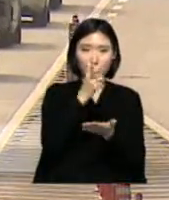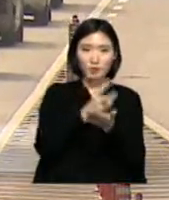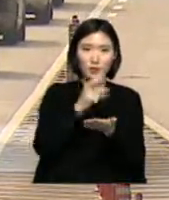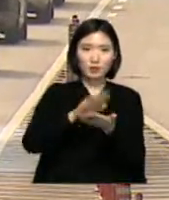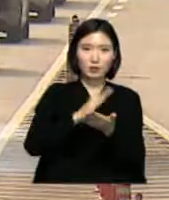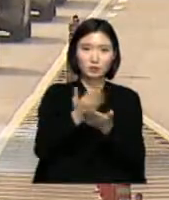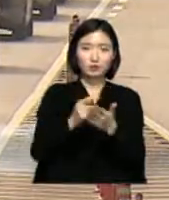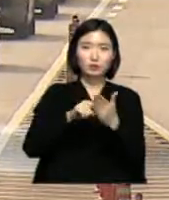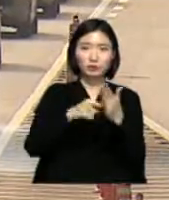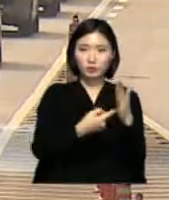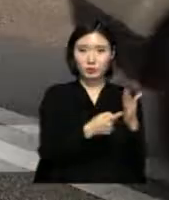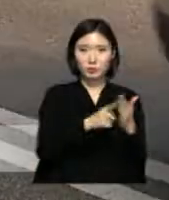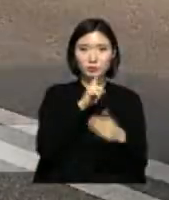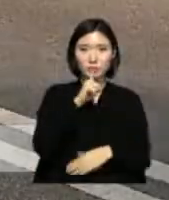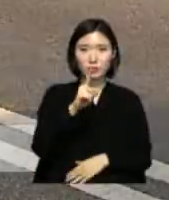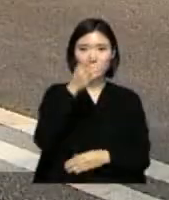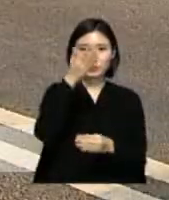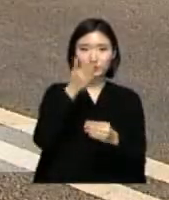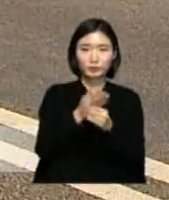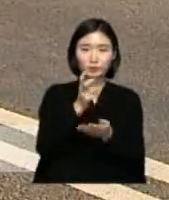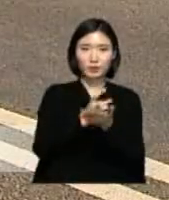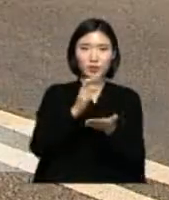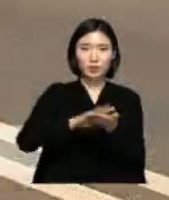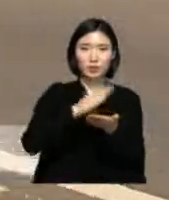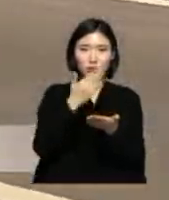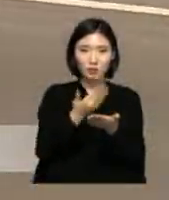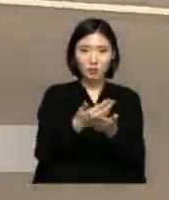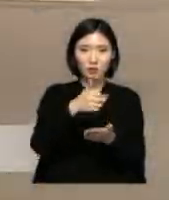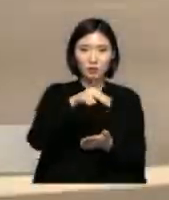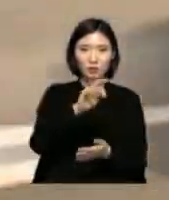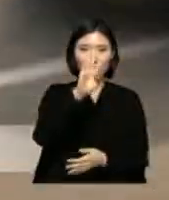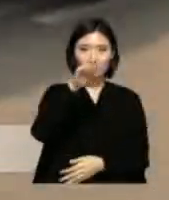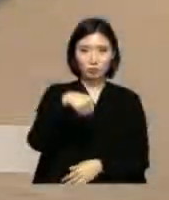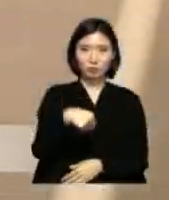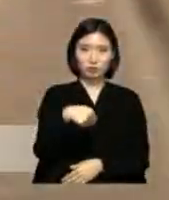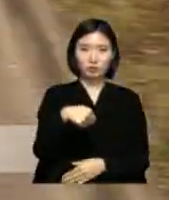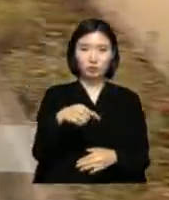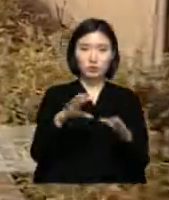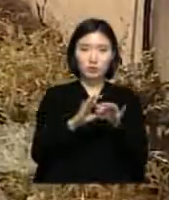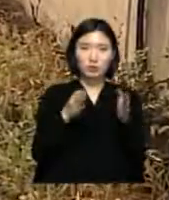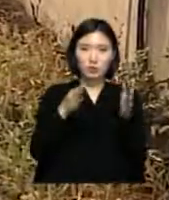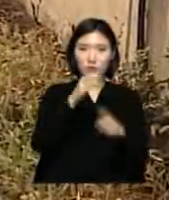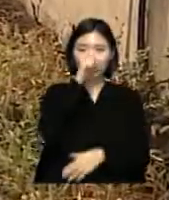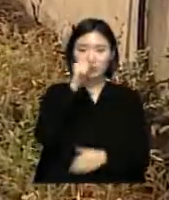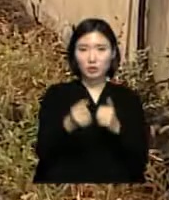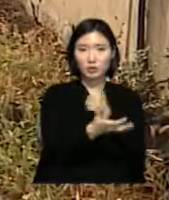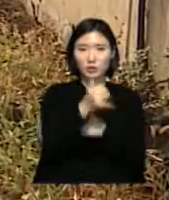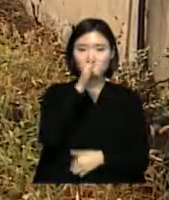개정을 추진한다고 밝힌 가운데 법 개정이 경부간선도로 지하화에 긍정적인 영향을